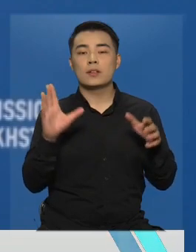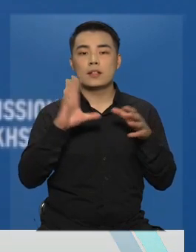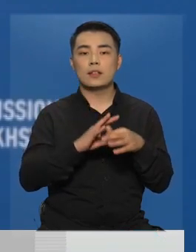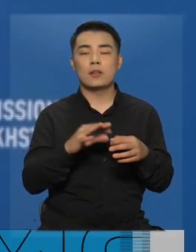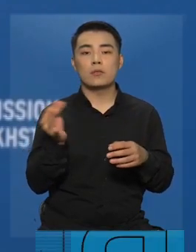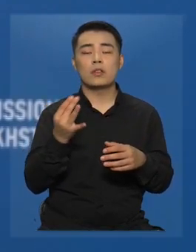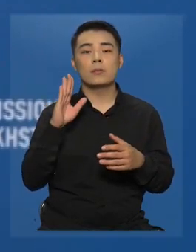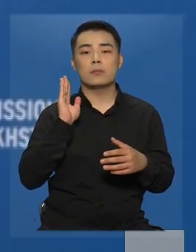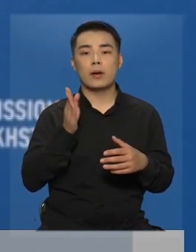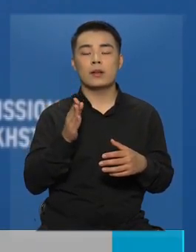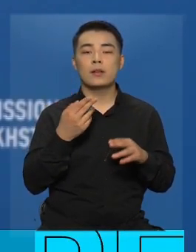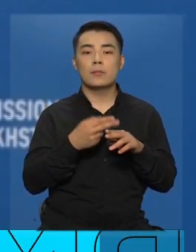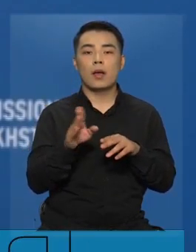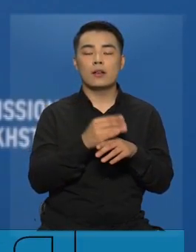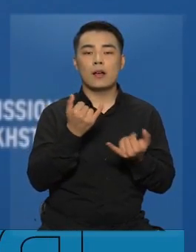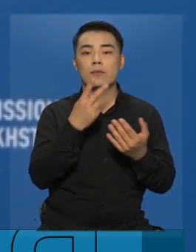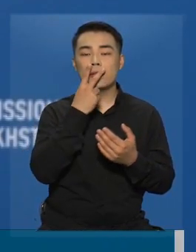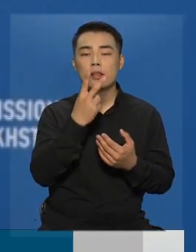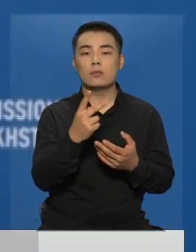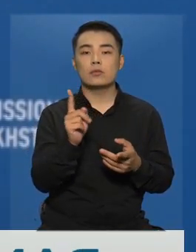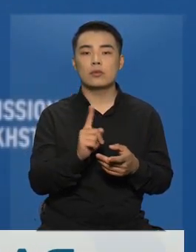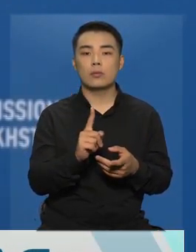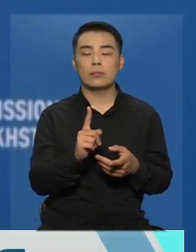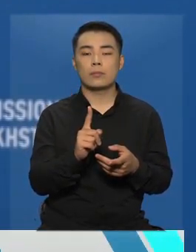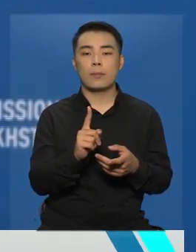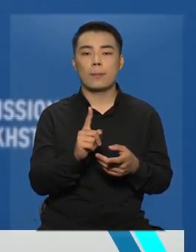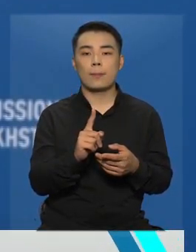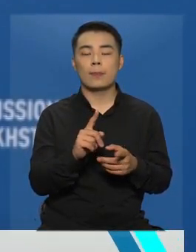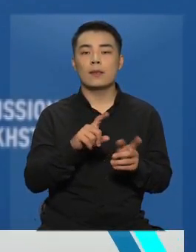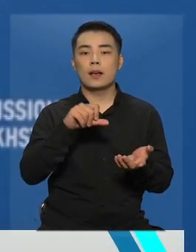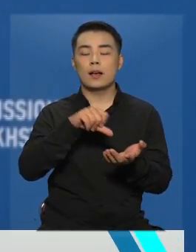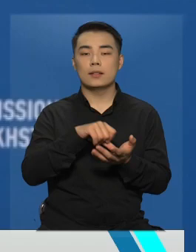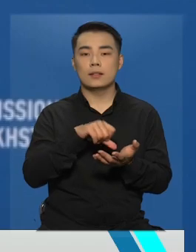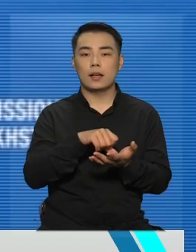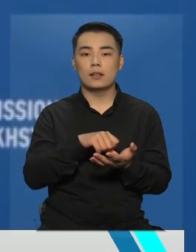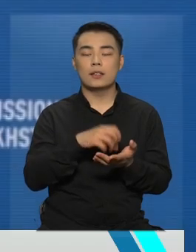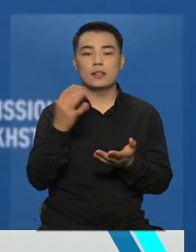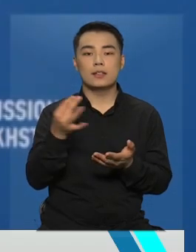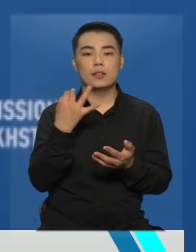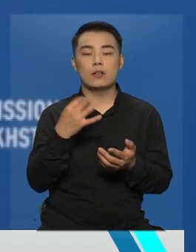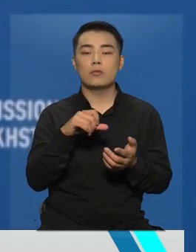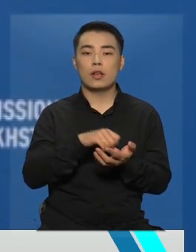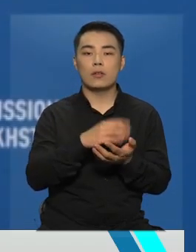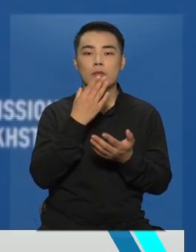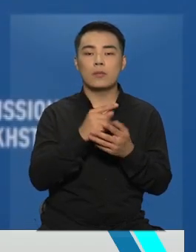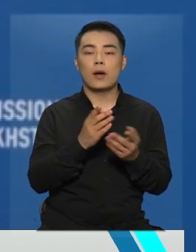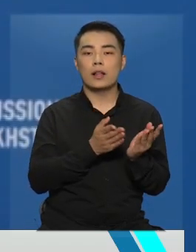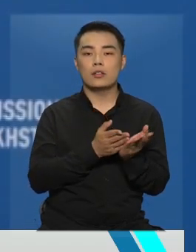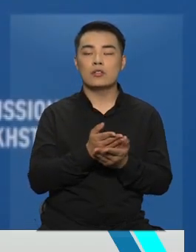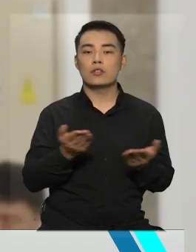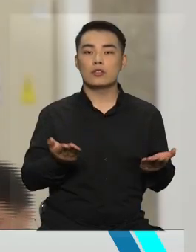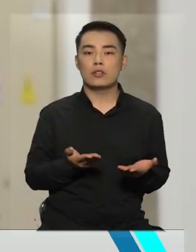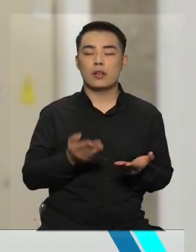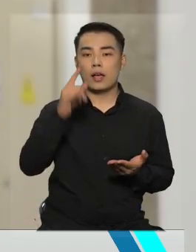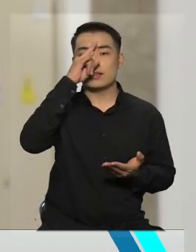и мы видим Что людям и кандидатом интересно участвовать в политической жизни Казахстана